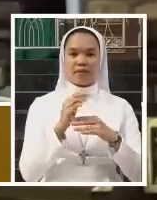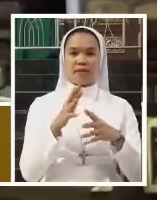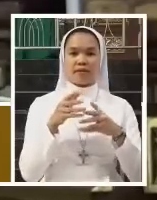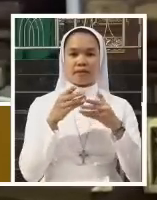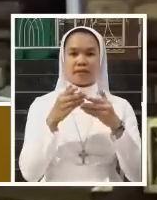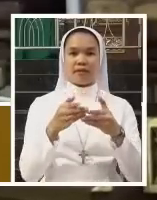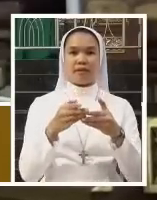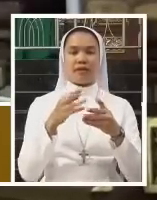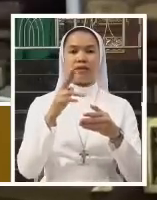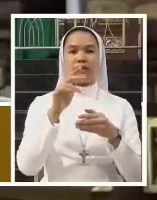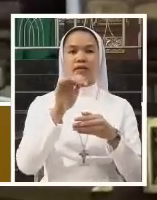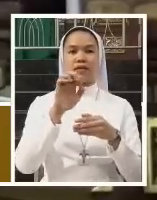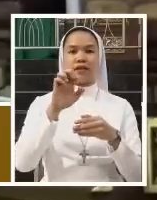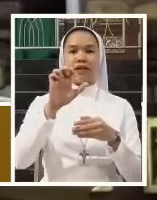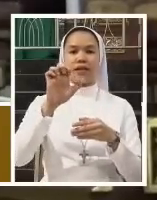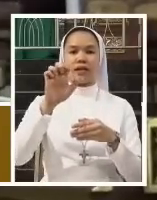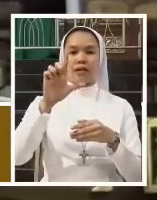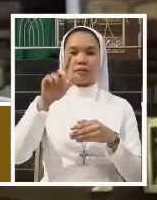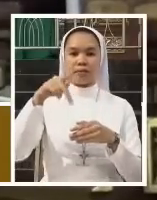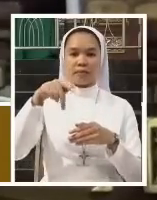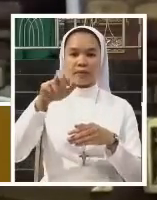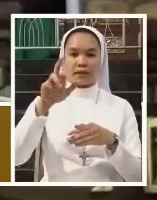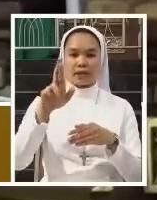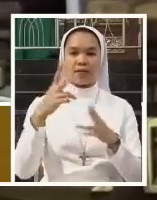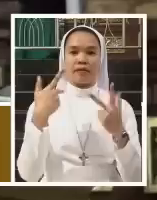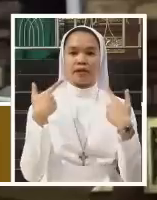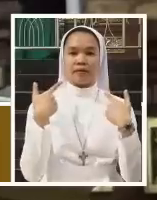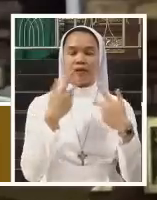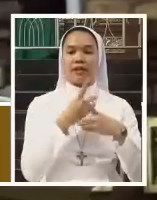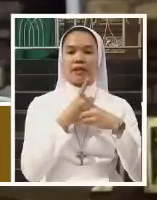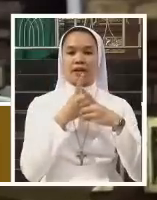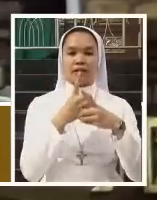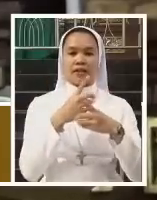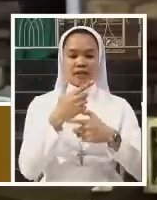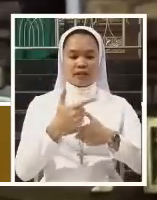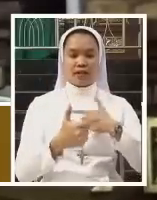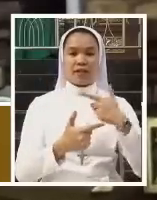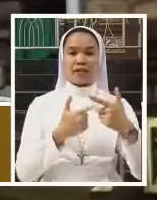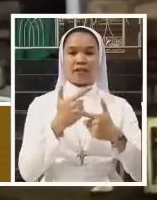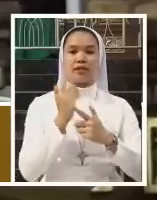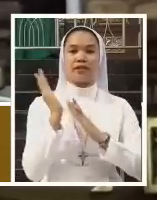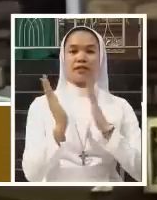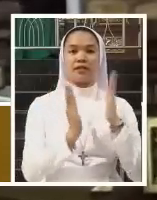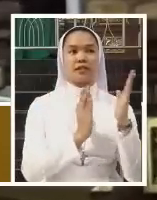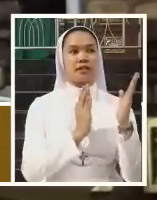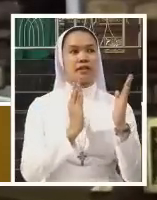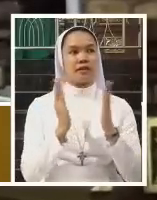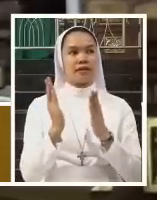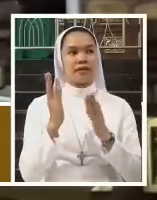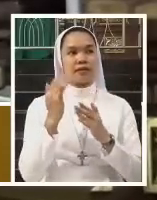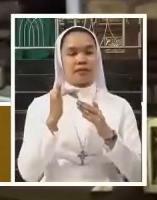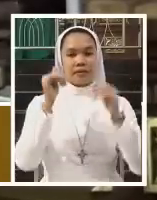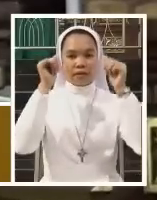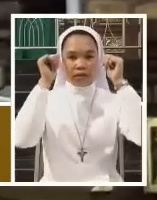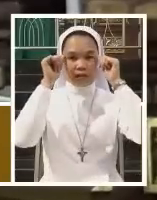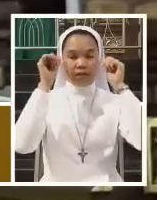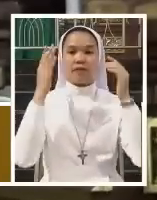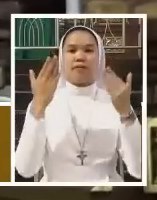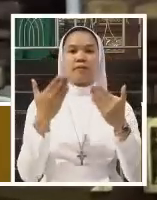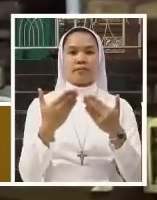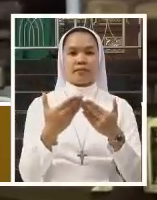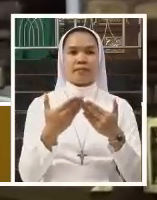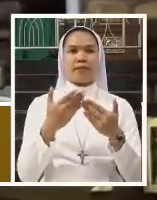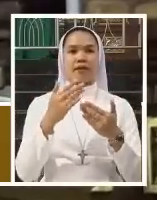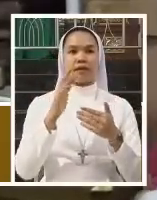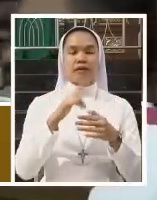to Mrs. Esther Elopre for having dedicatedly and generously served the Archdiocese as Notary of